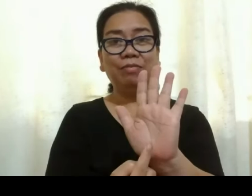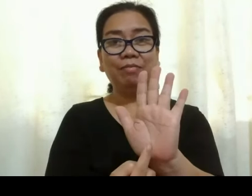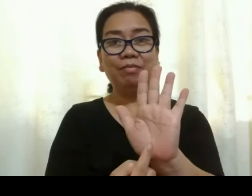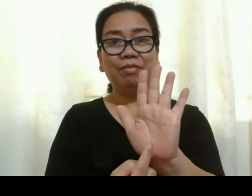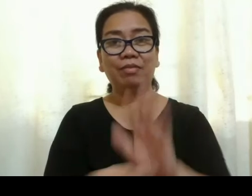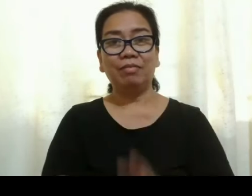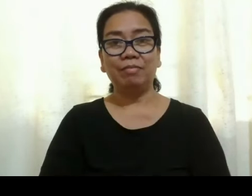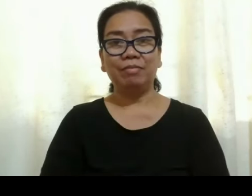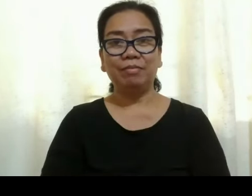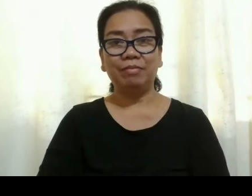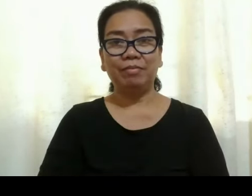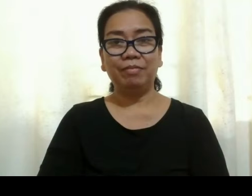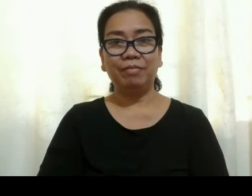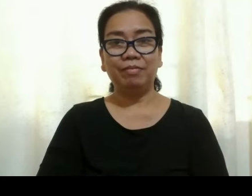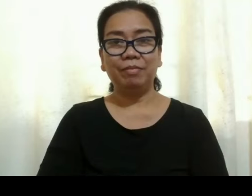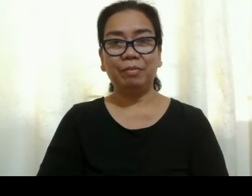inyo.